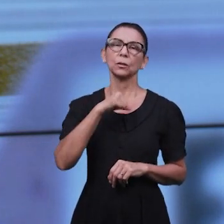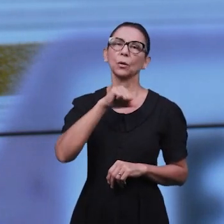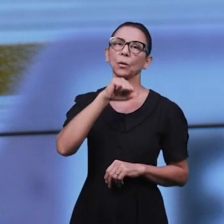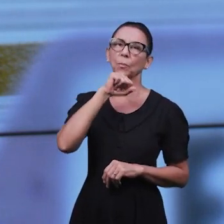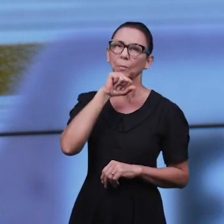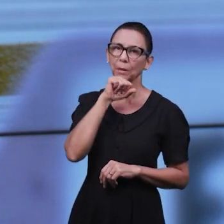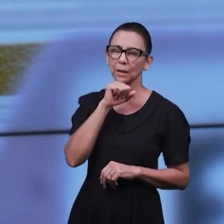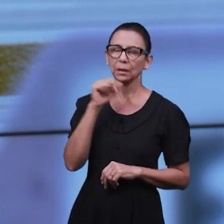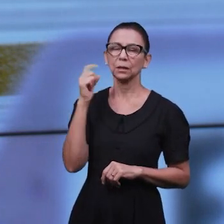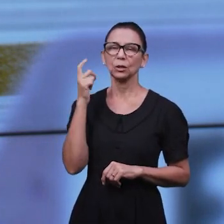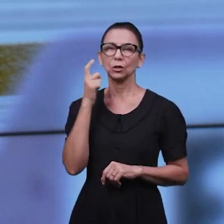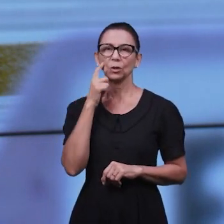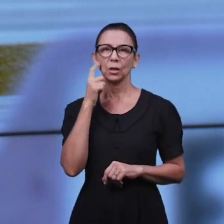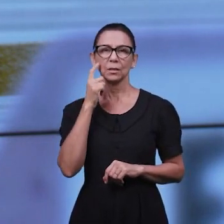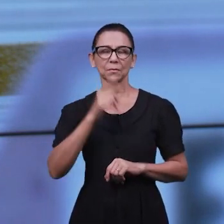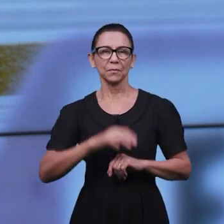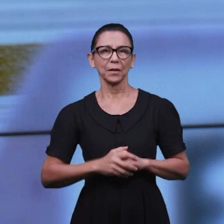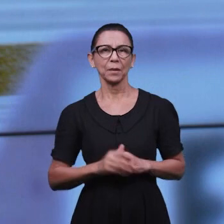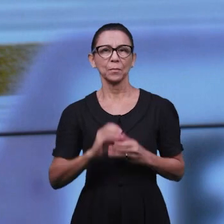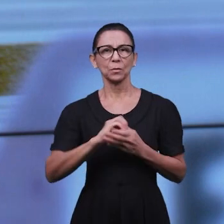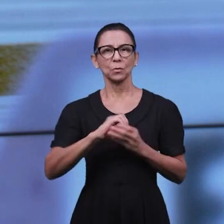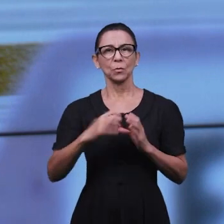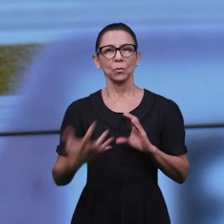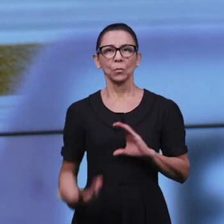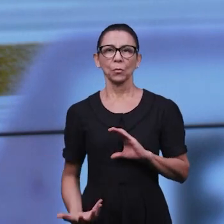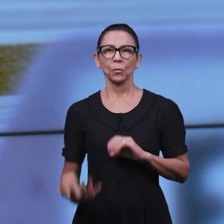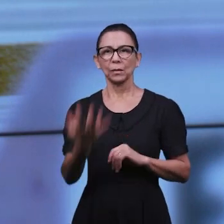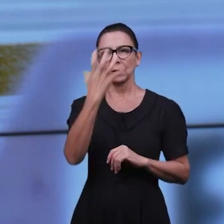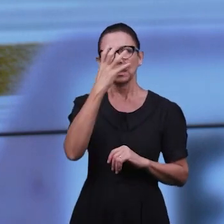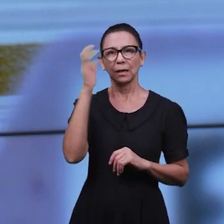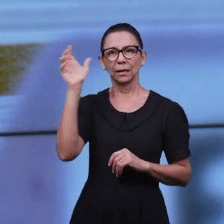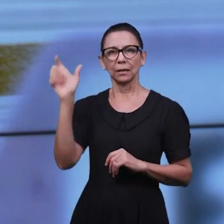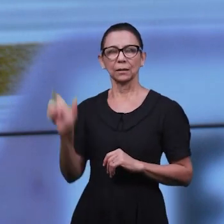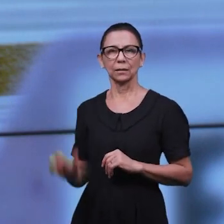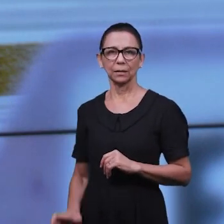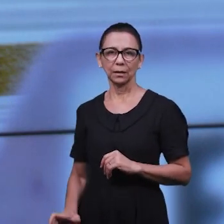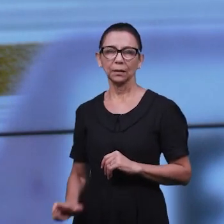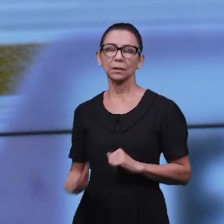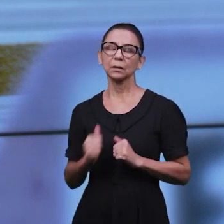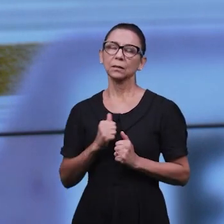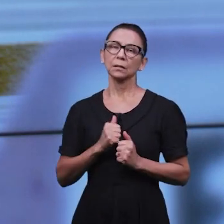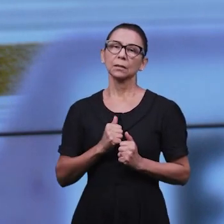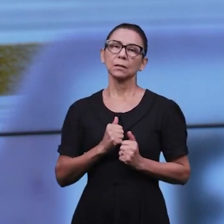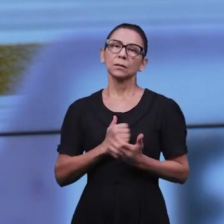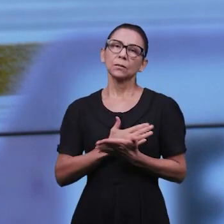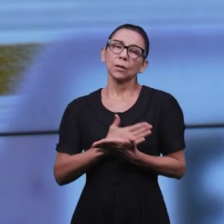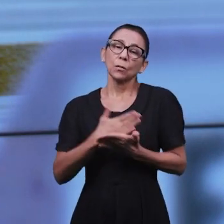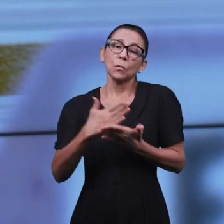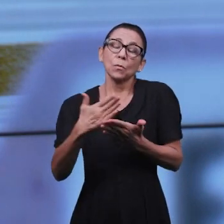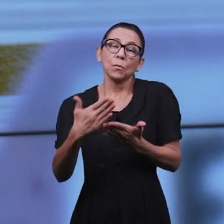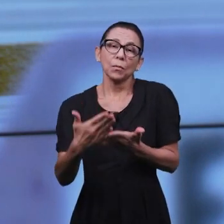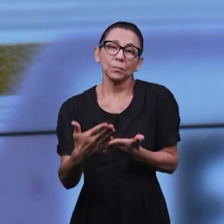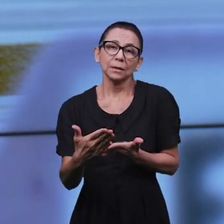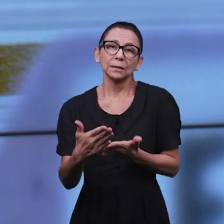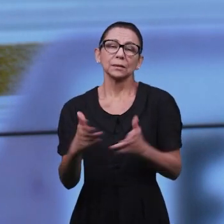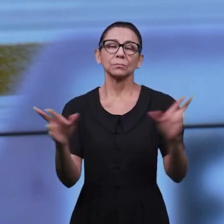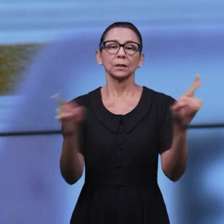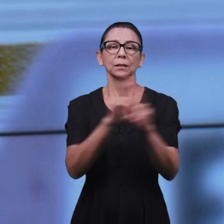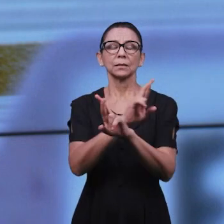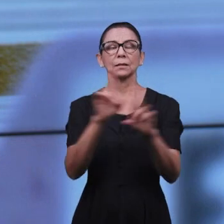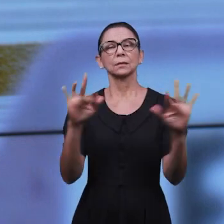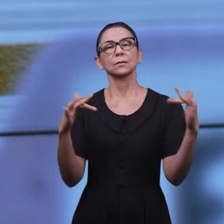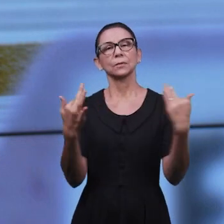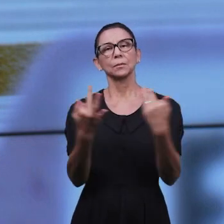la médiation dans la formation du caractère humain qui va se constituer à partir des interactions familiales,